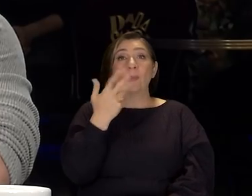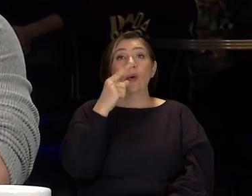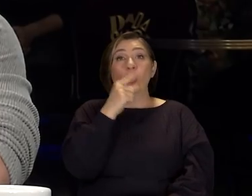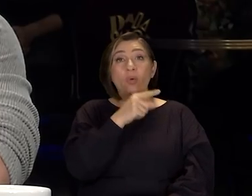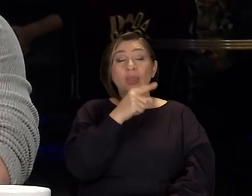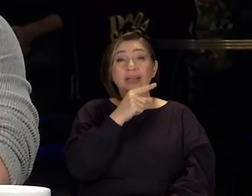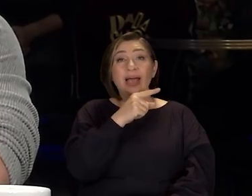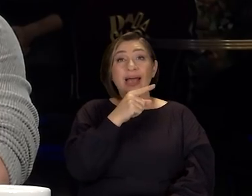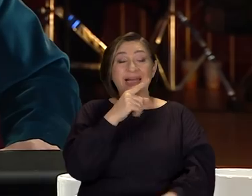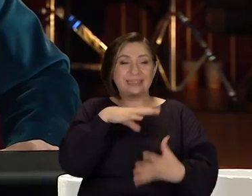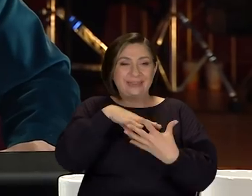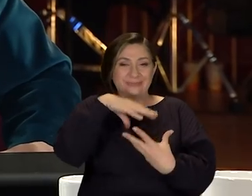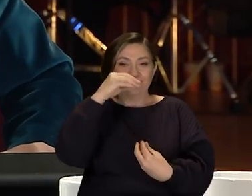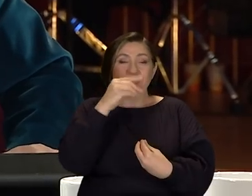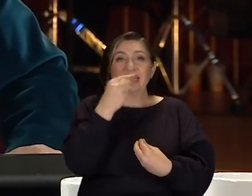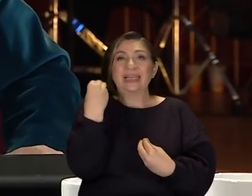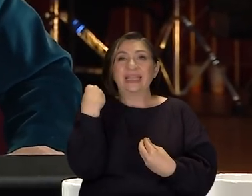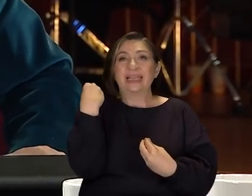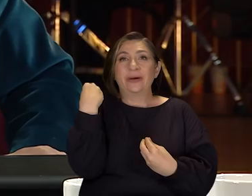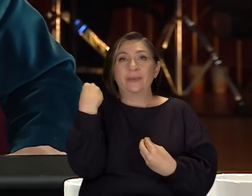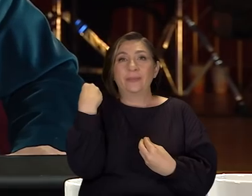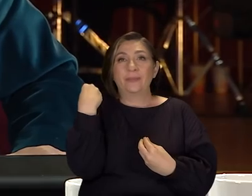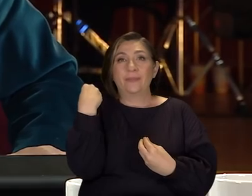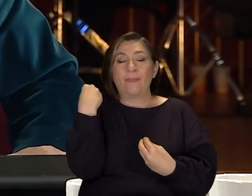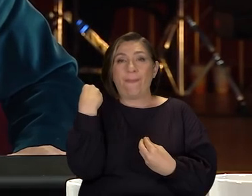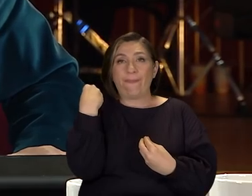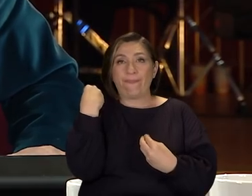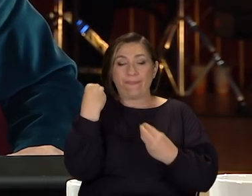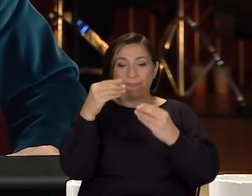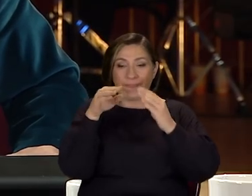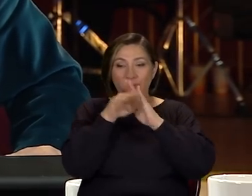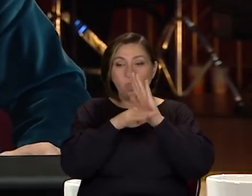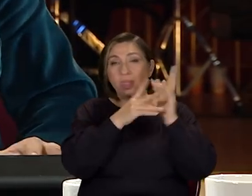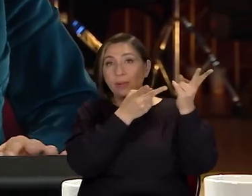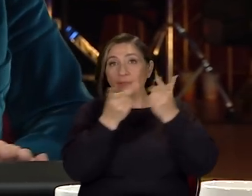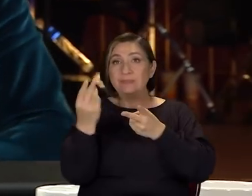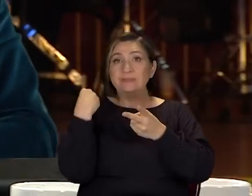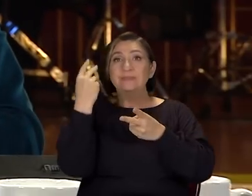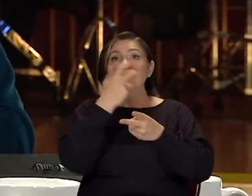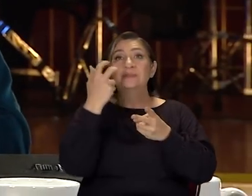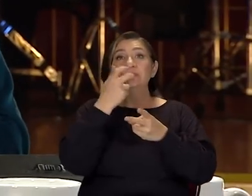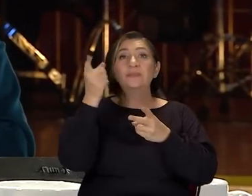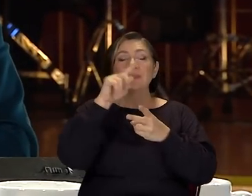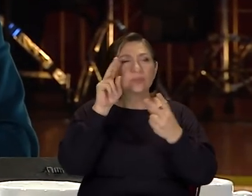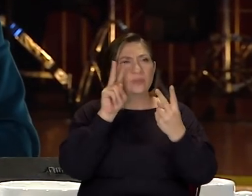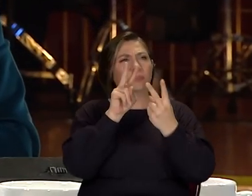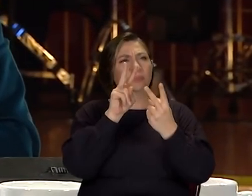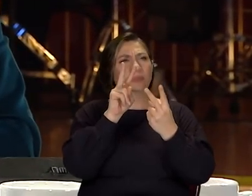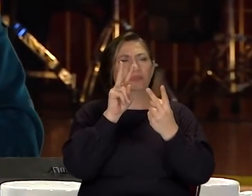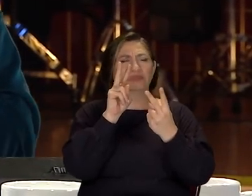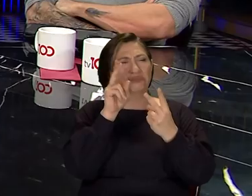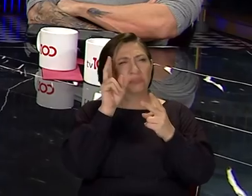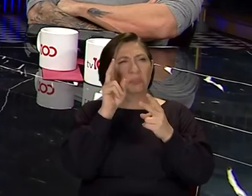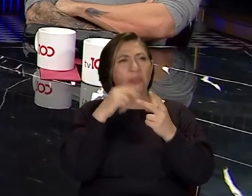da, o da şey, karakteristik. Şimdi yeni, mesela şeye, programa aldığım yeni şarkıcıları falan, hani bir daha görüyorum bir yerde